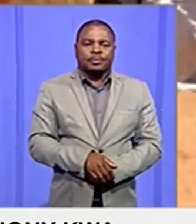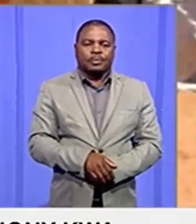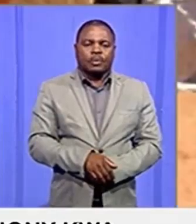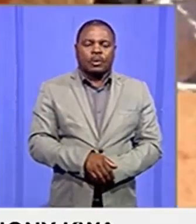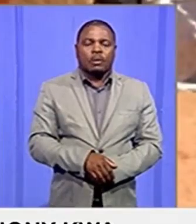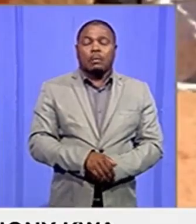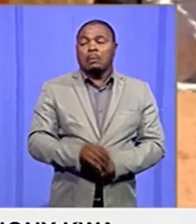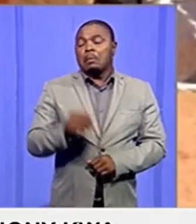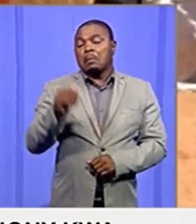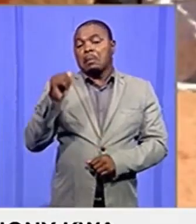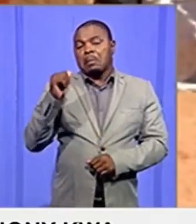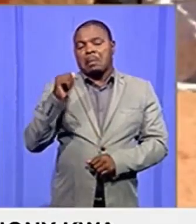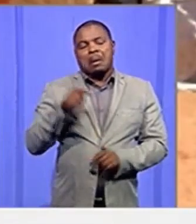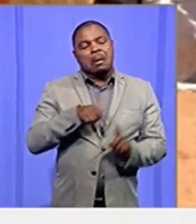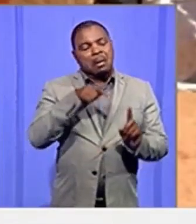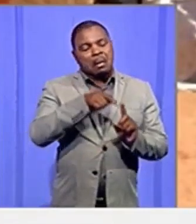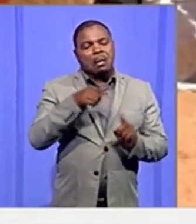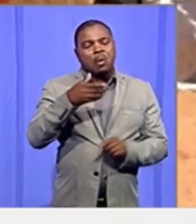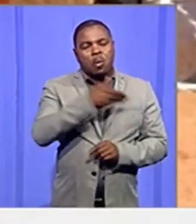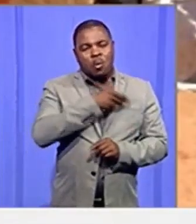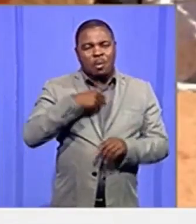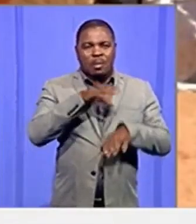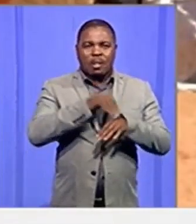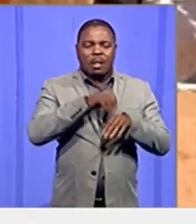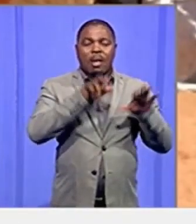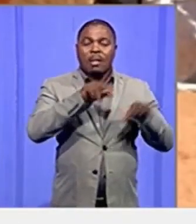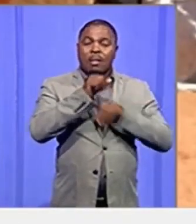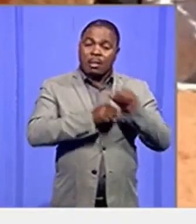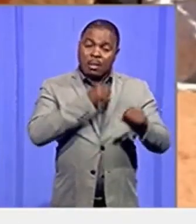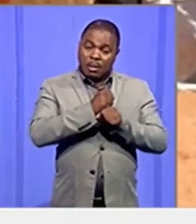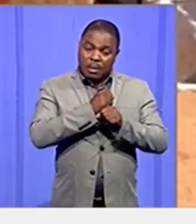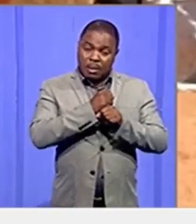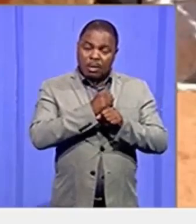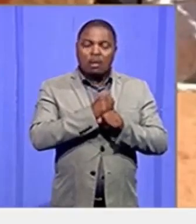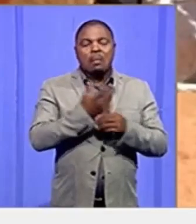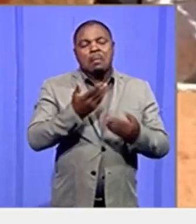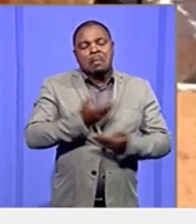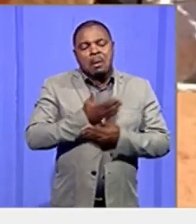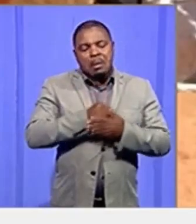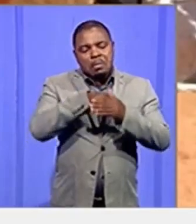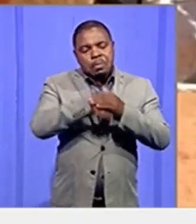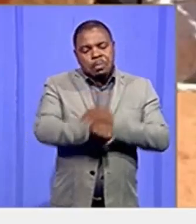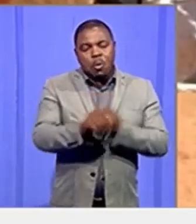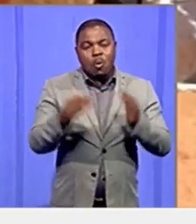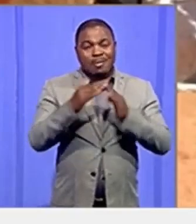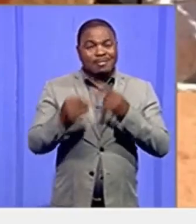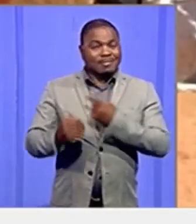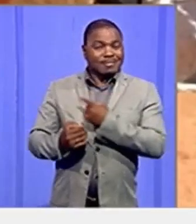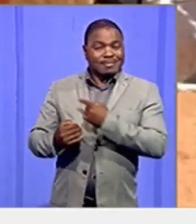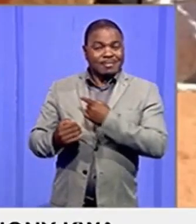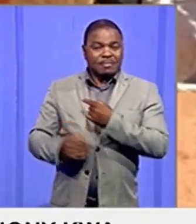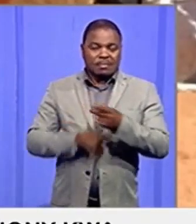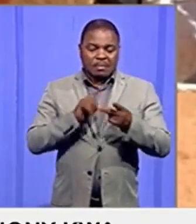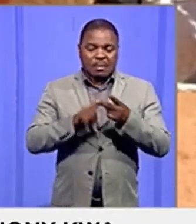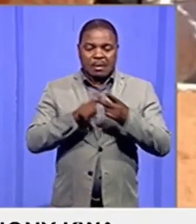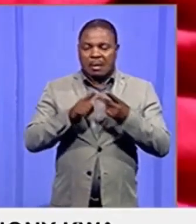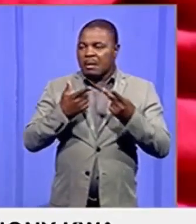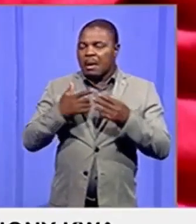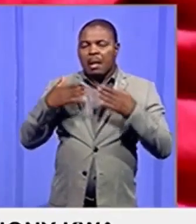Ka Hlakubele, Morotsana ya dilemo tse 18 o ile a pepela lesea ka tlung ena ntle le thuso